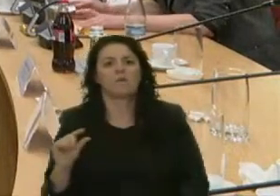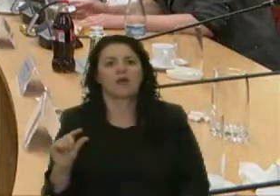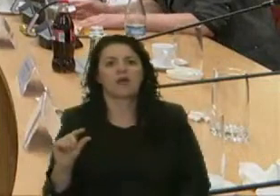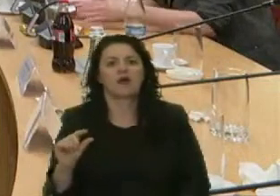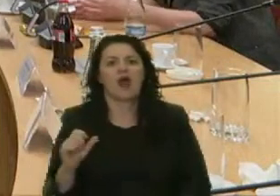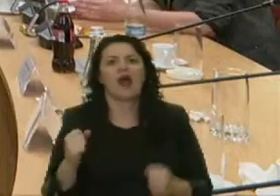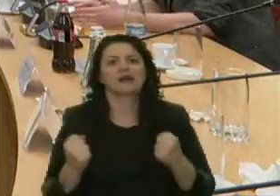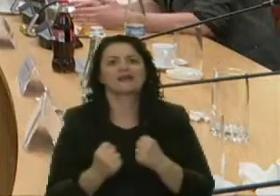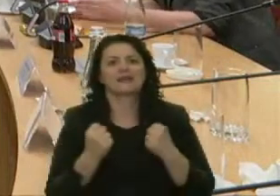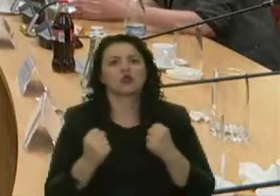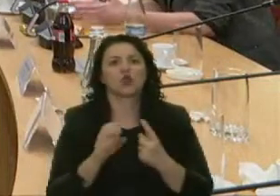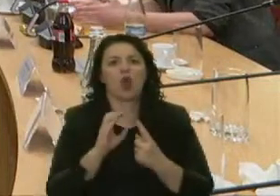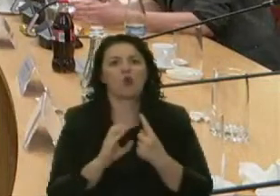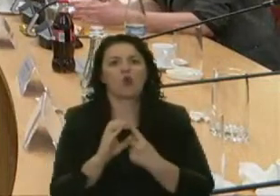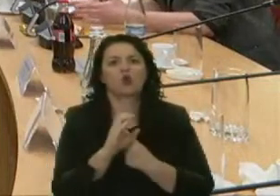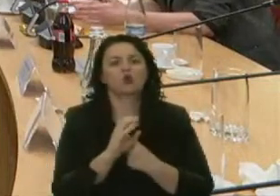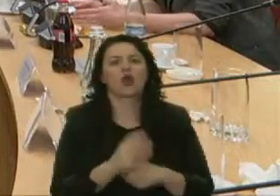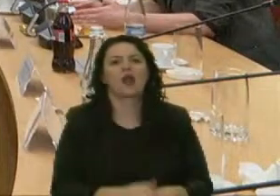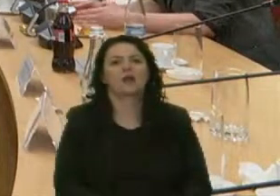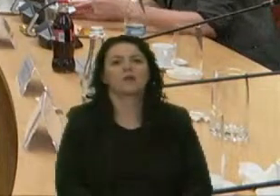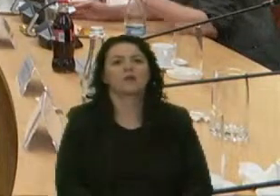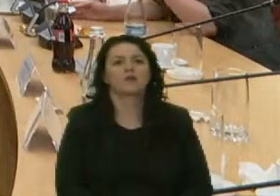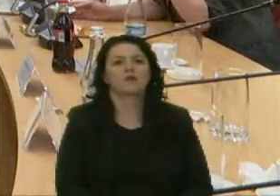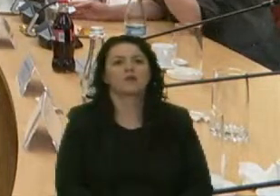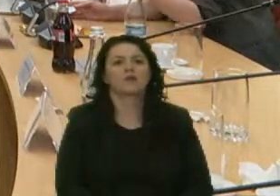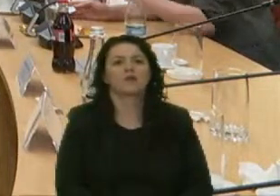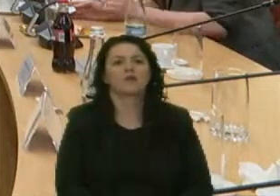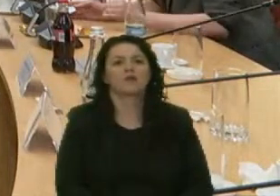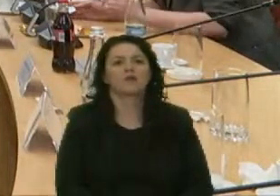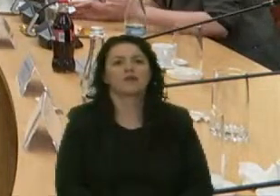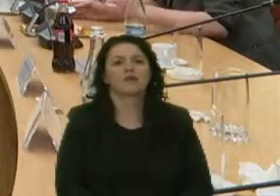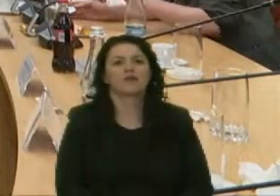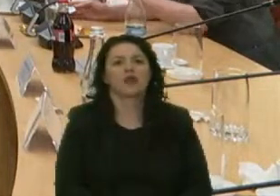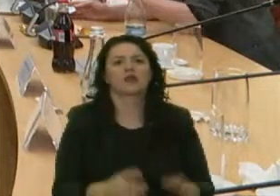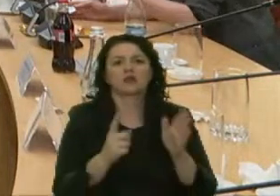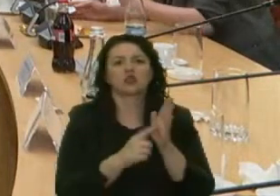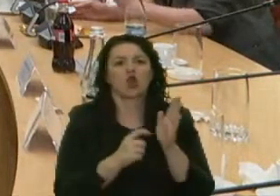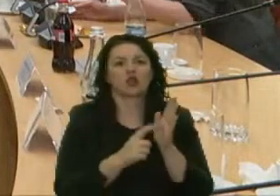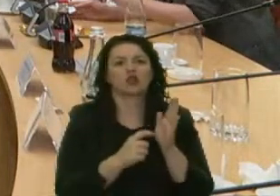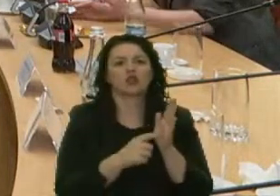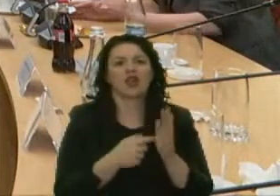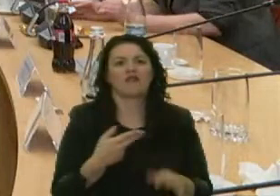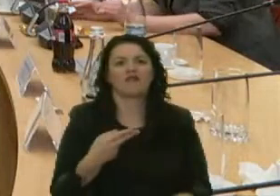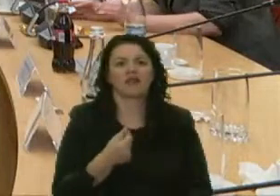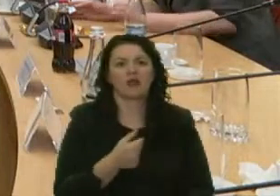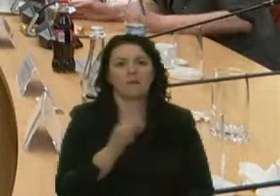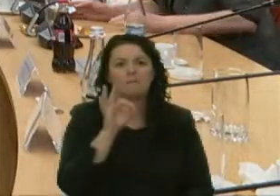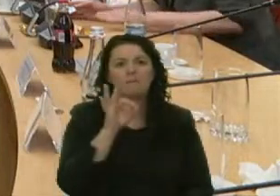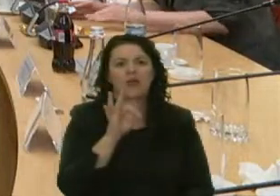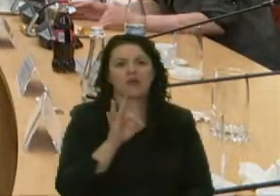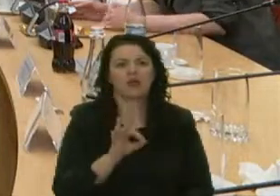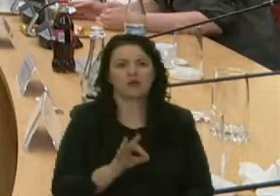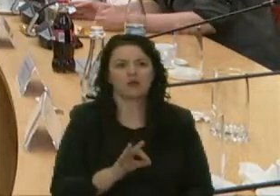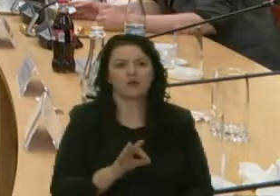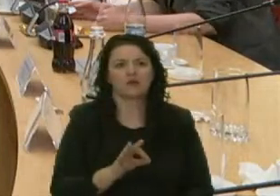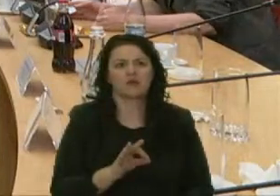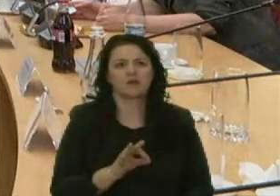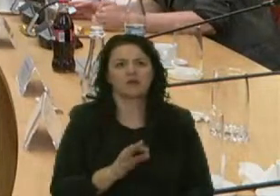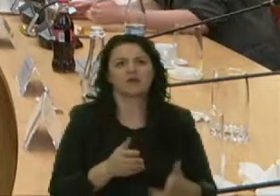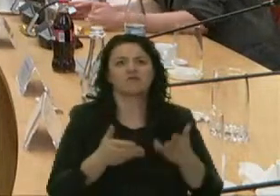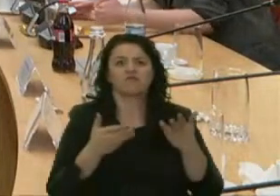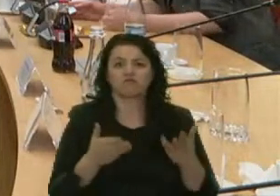culturală Deci ei din momentul în care vin să solicite Finanțarea își Bifează căsuța și știu care e